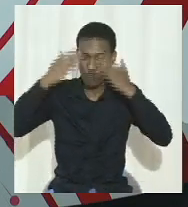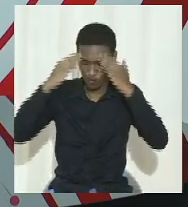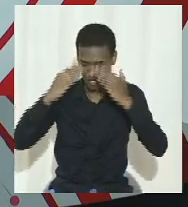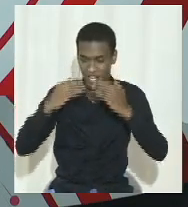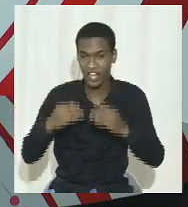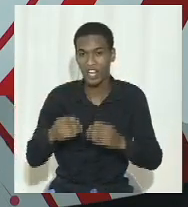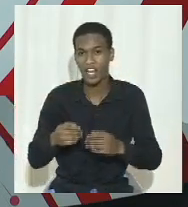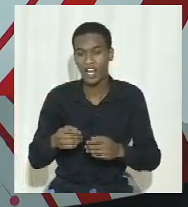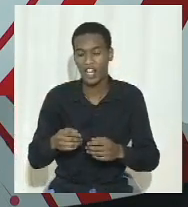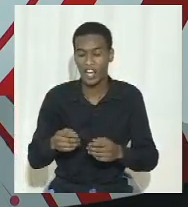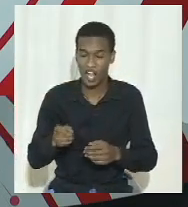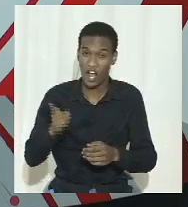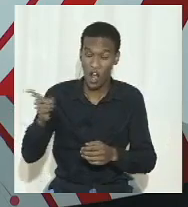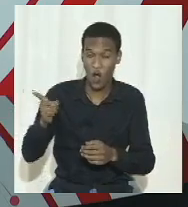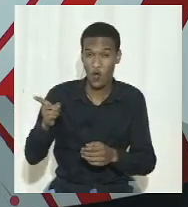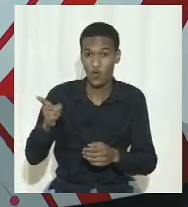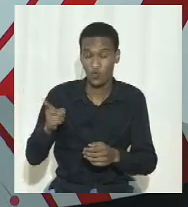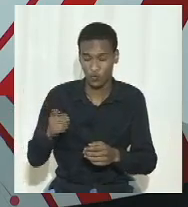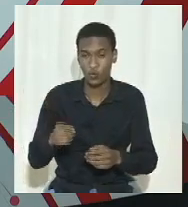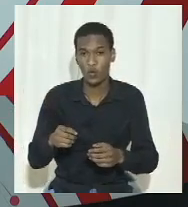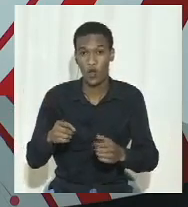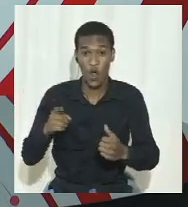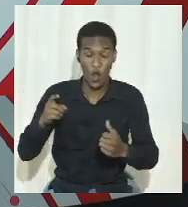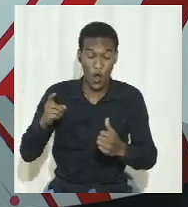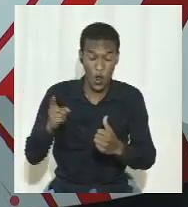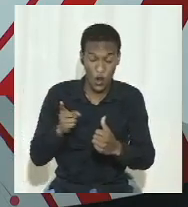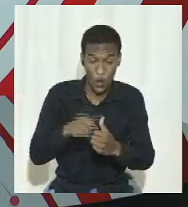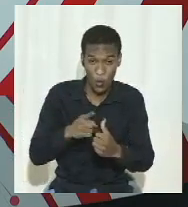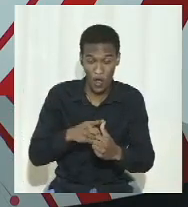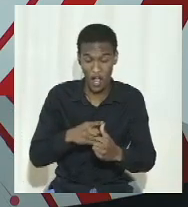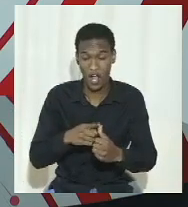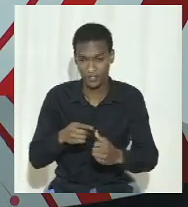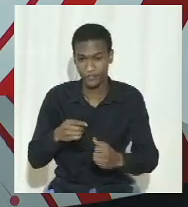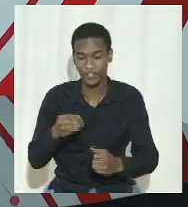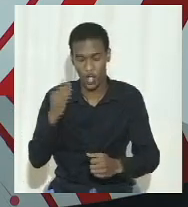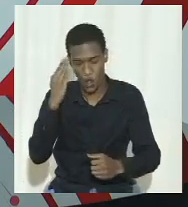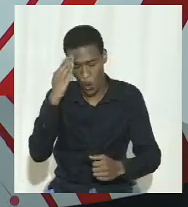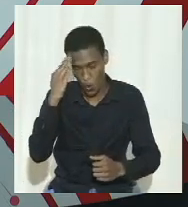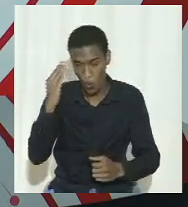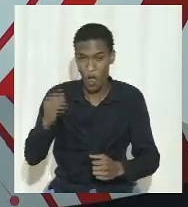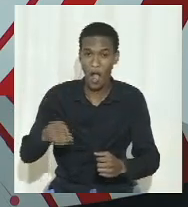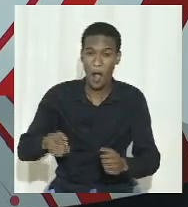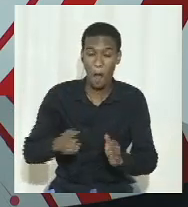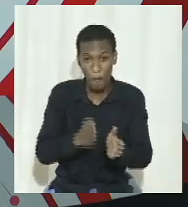fomba ofisialy ihany koa ireo loha masinina telo sy vagona farany